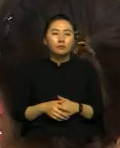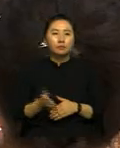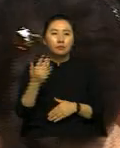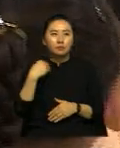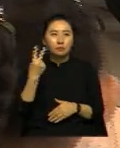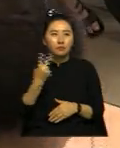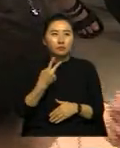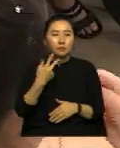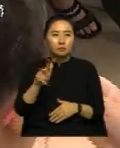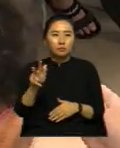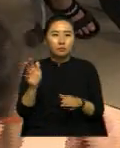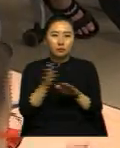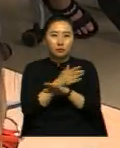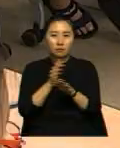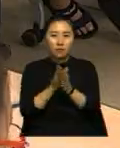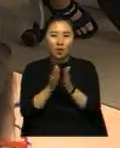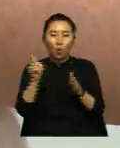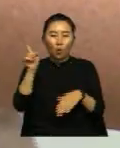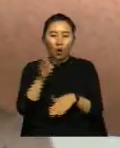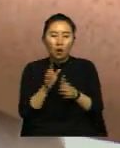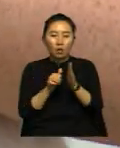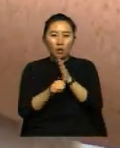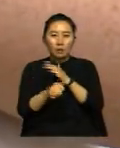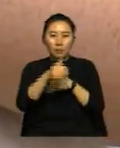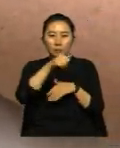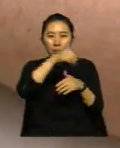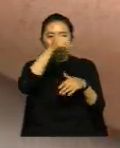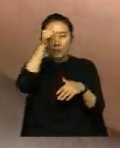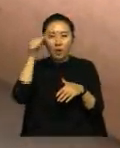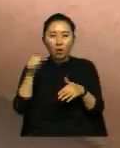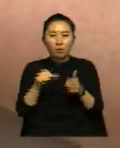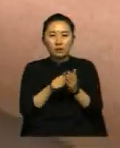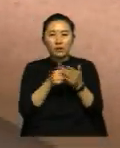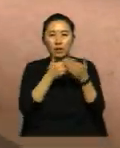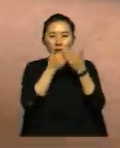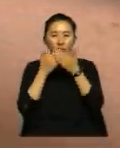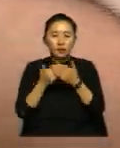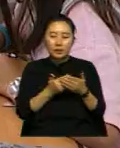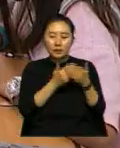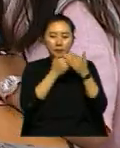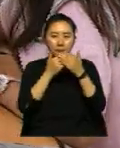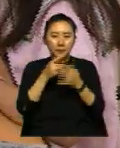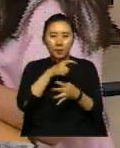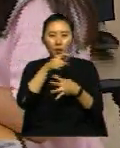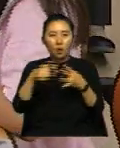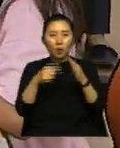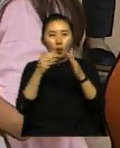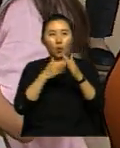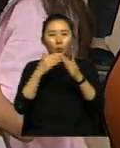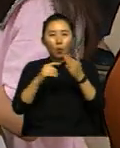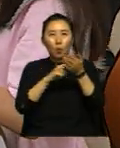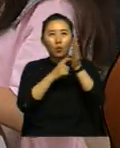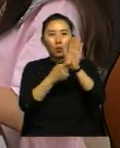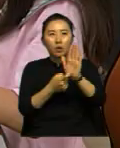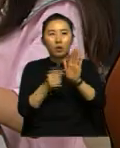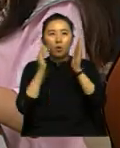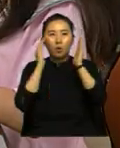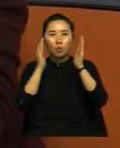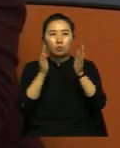지난 2007년부터 이어진 고양시 대표 평생학습 프로그램 원어민 영어 교실이 공개 수업을